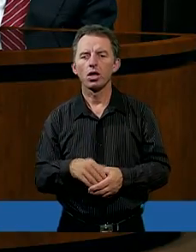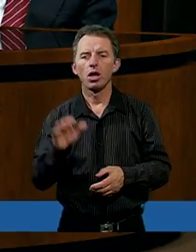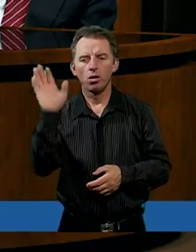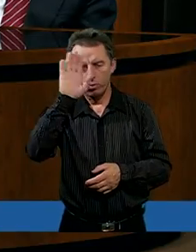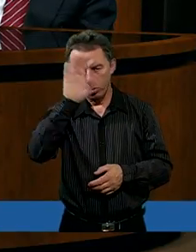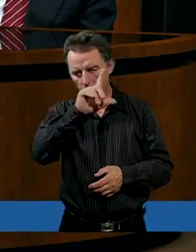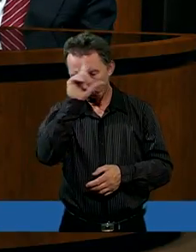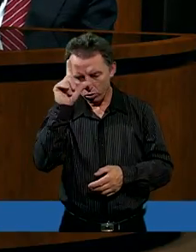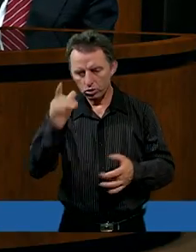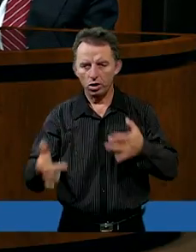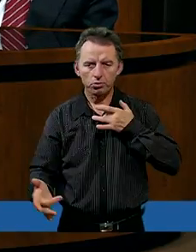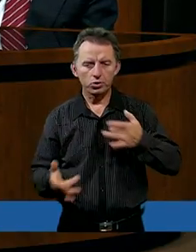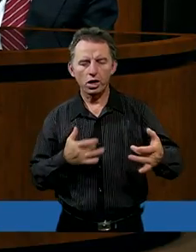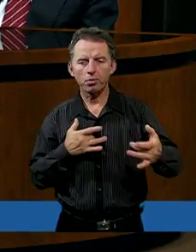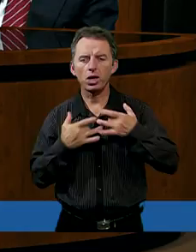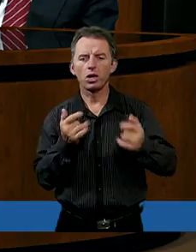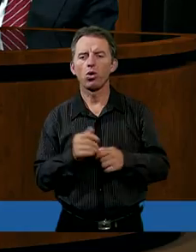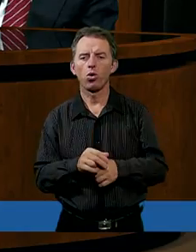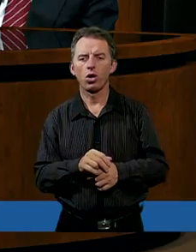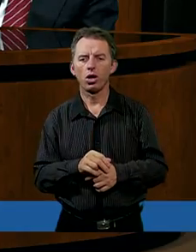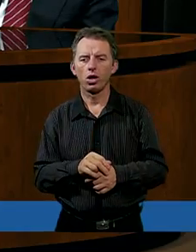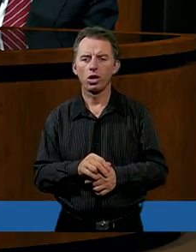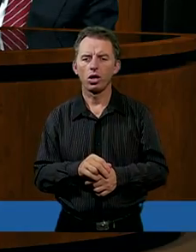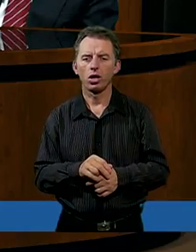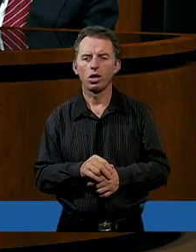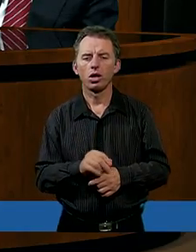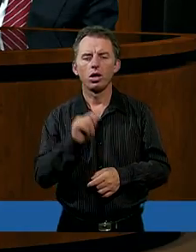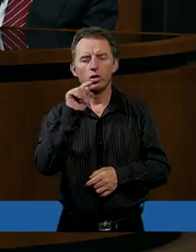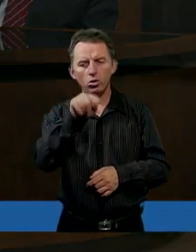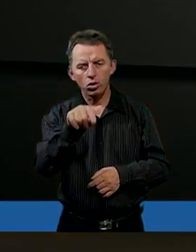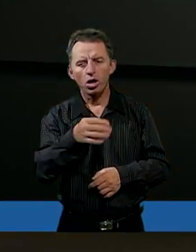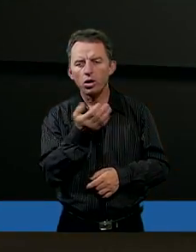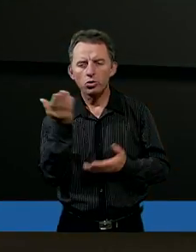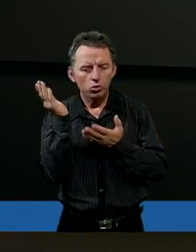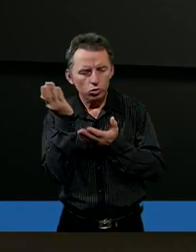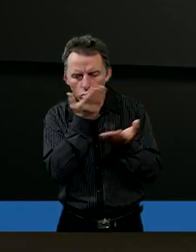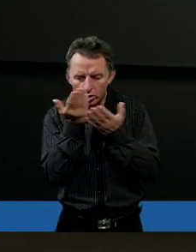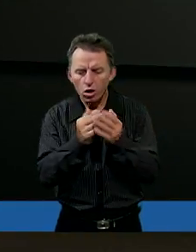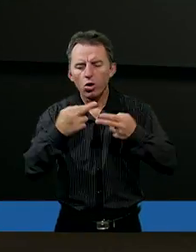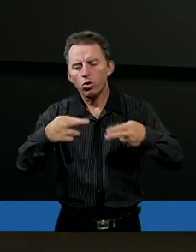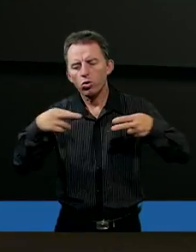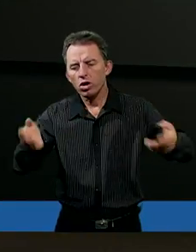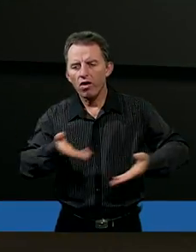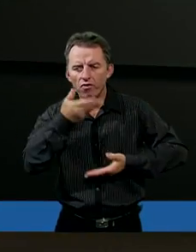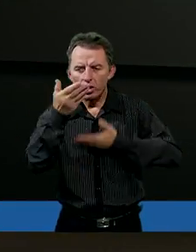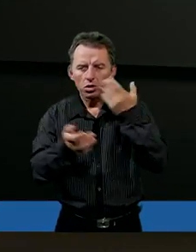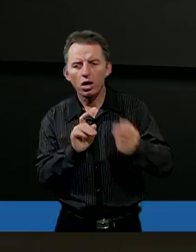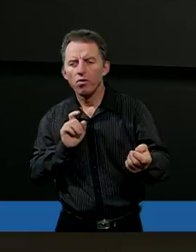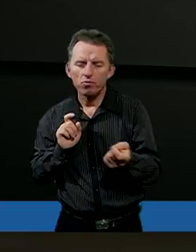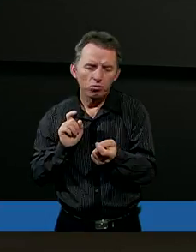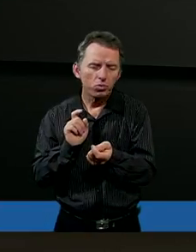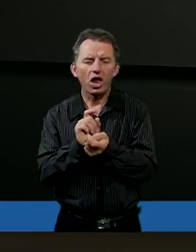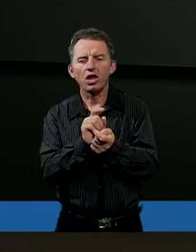w ludzkim cierpieniu, dlatego że kiedy czytam różne wypowiedzi Pisma Świętego, to czasami wręcz z